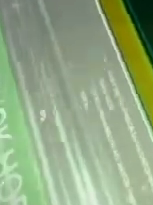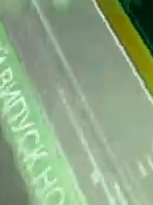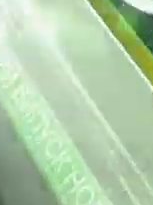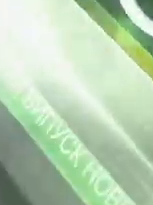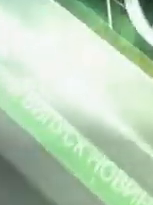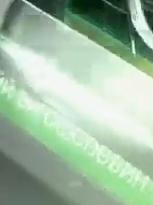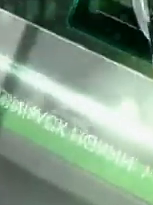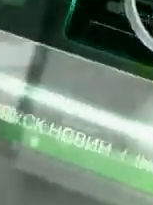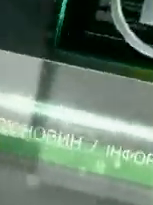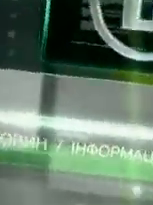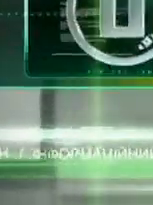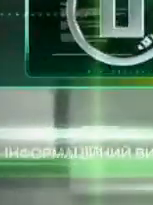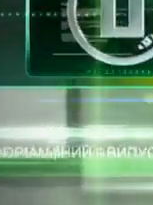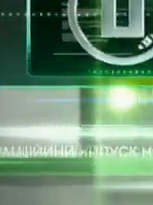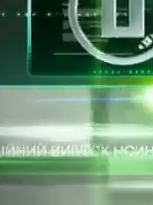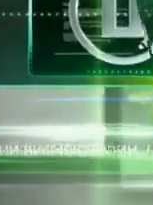Музика